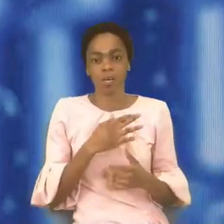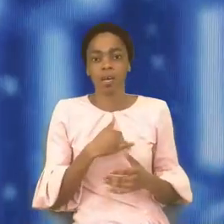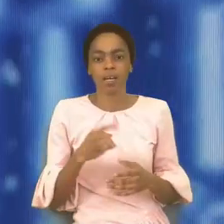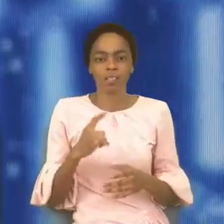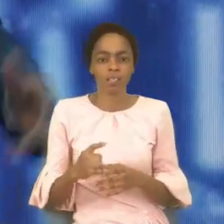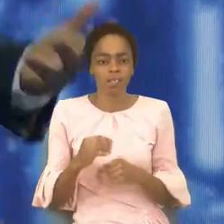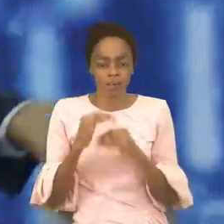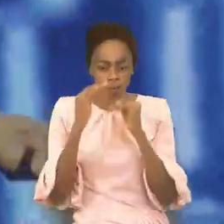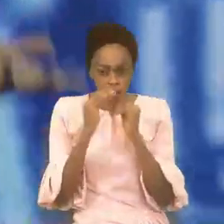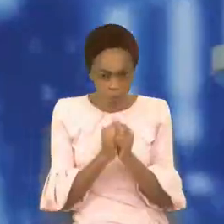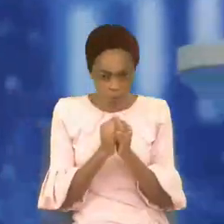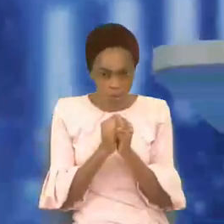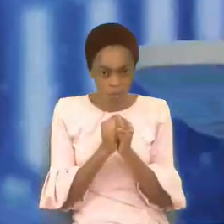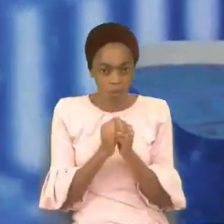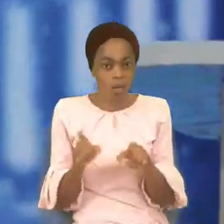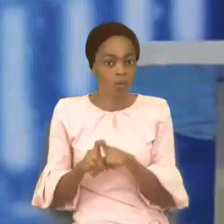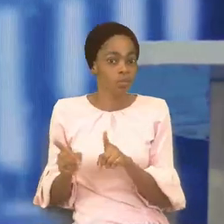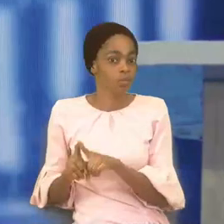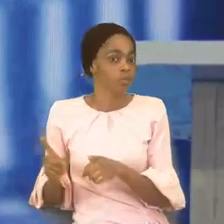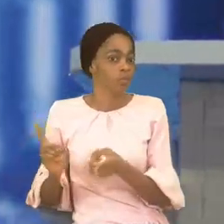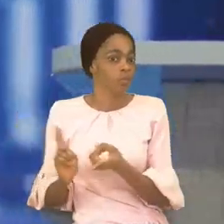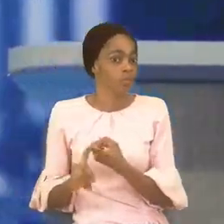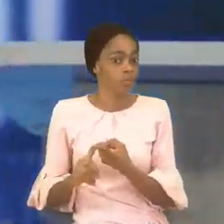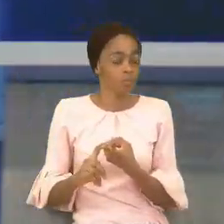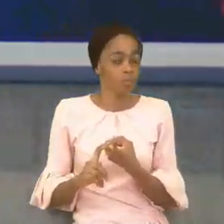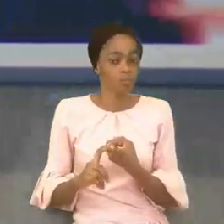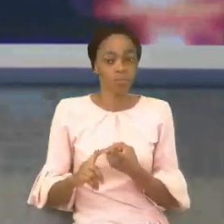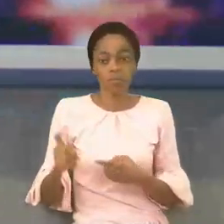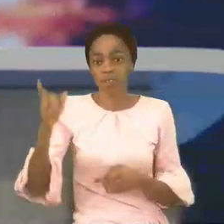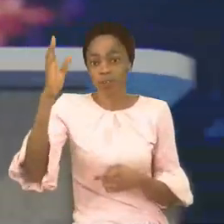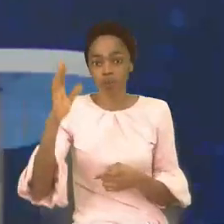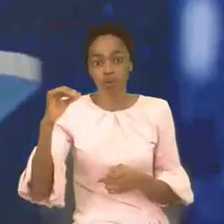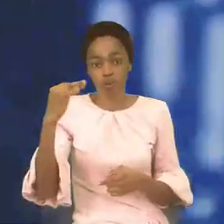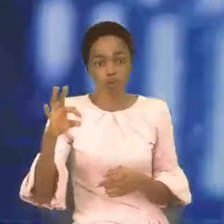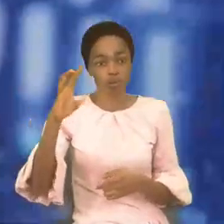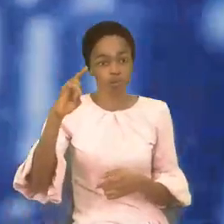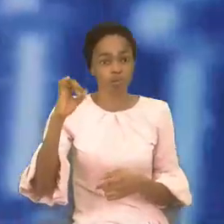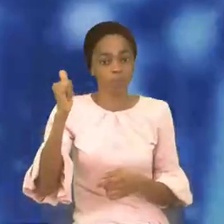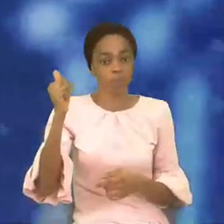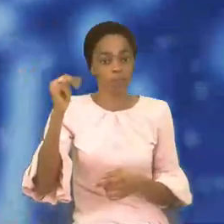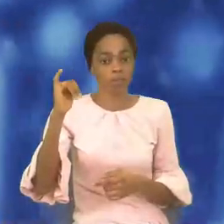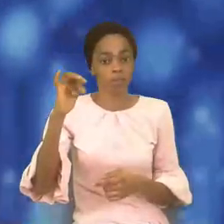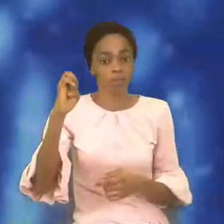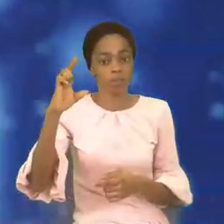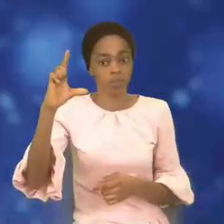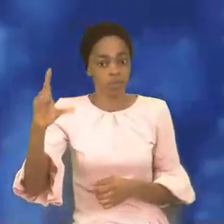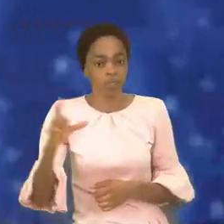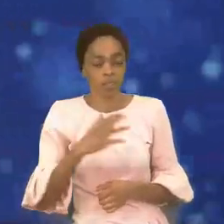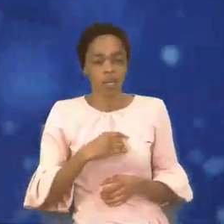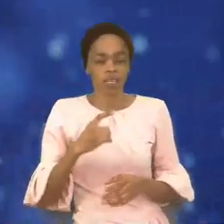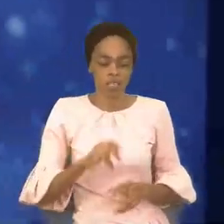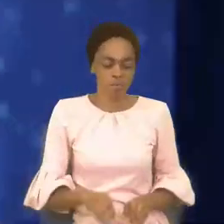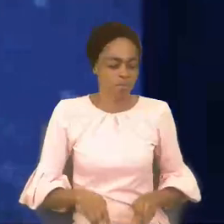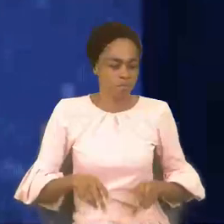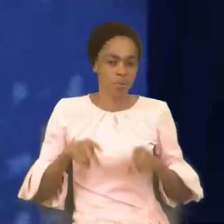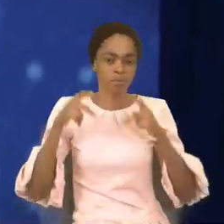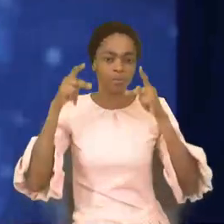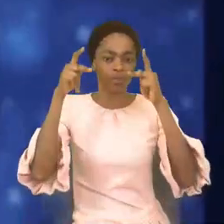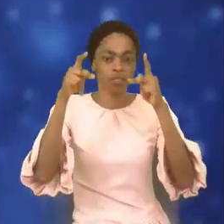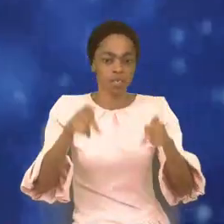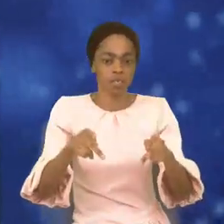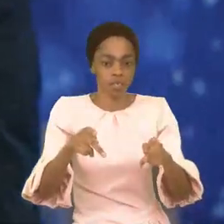adoré, selon ce qu'il veut dire, le Dieu de Daniel. Il a même adoré Daniel. Et il a promu Daniel. Et il